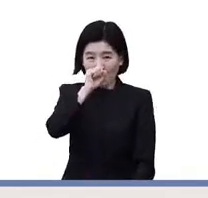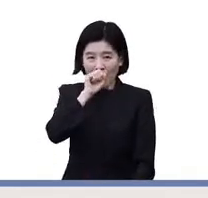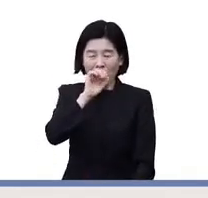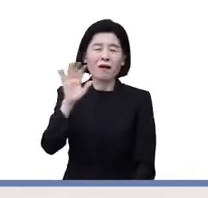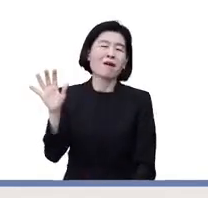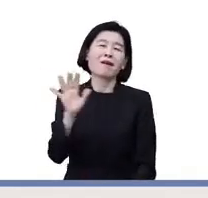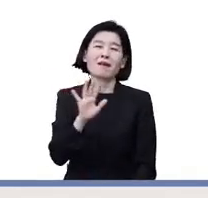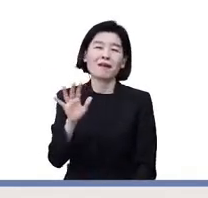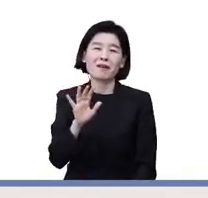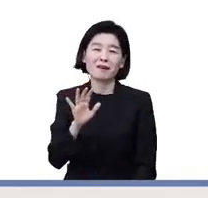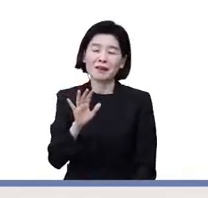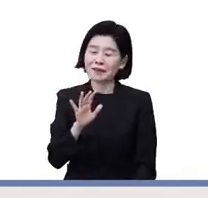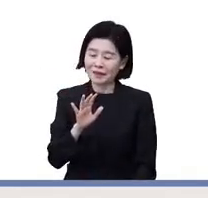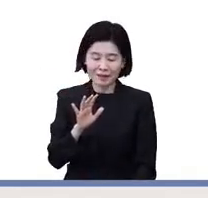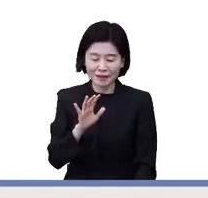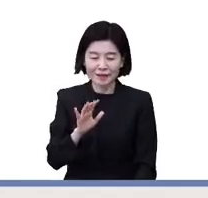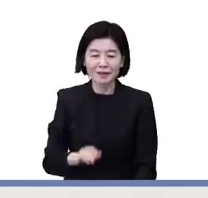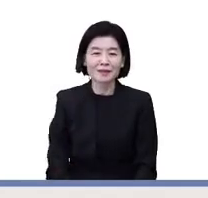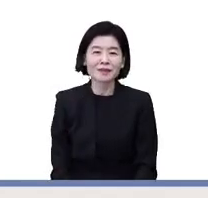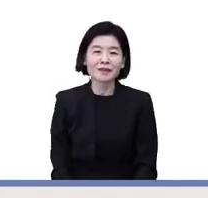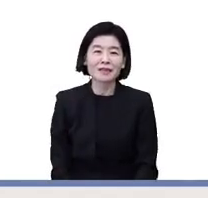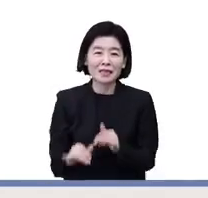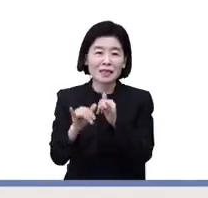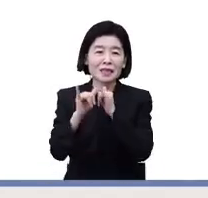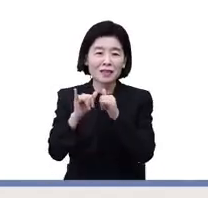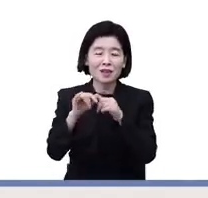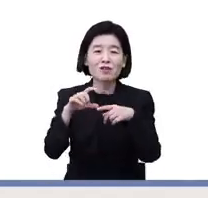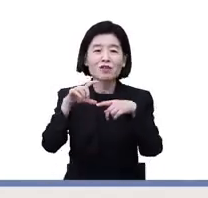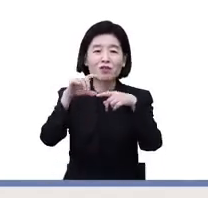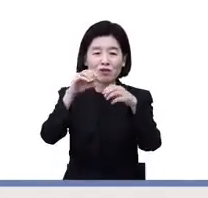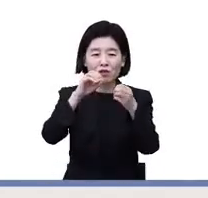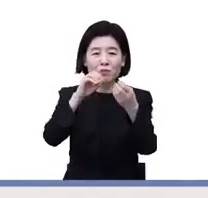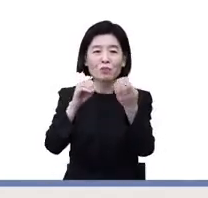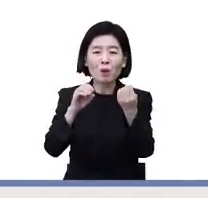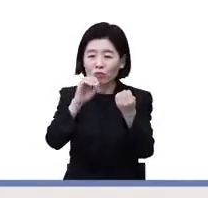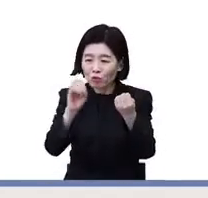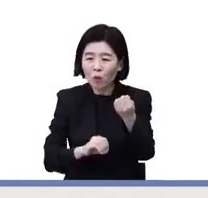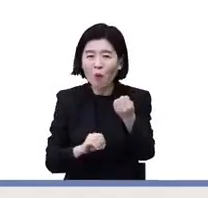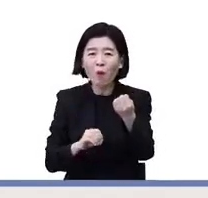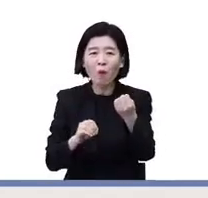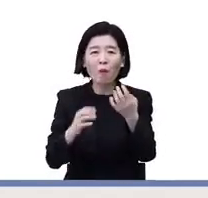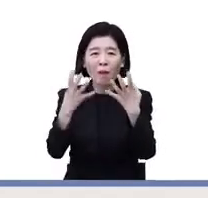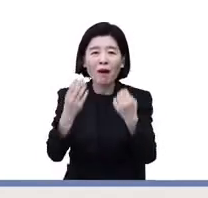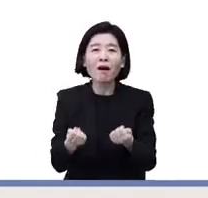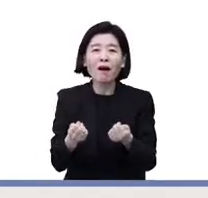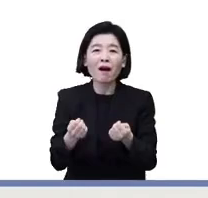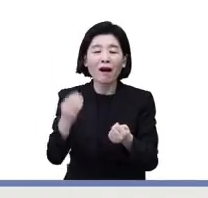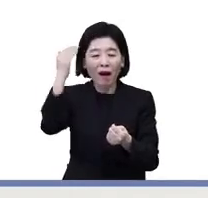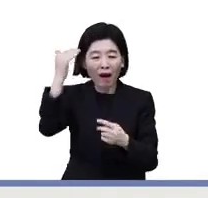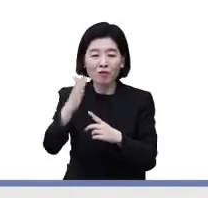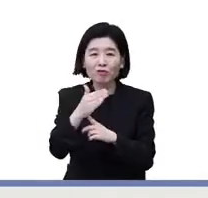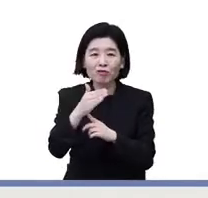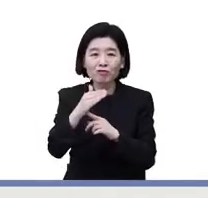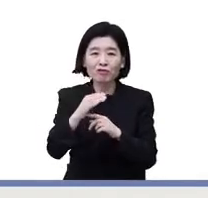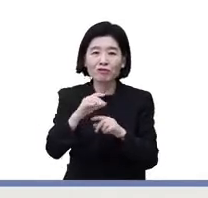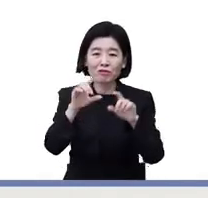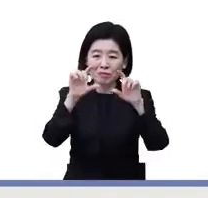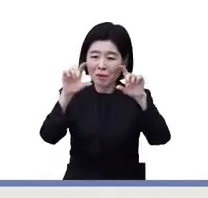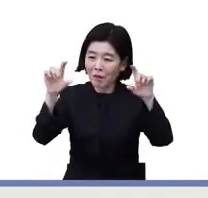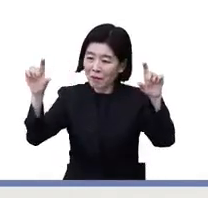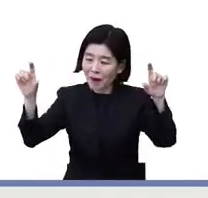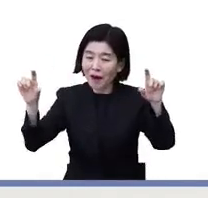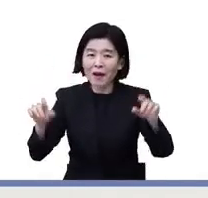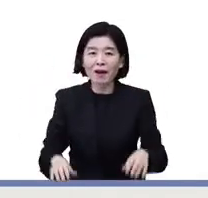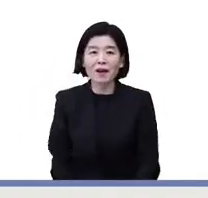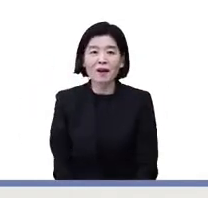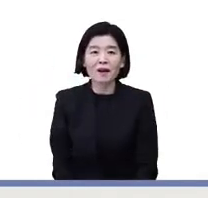전혀 자랑스러울 수 없는 사진이죠. 네, 자살률, 연령별 자살률이고 그래도